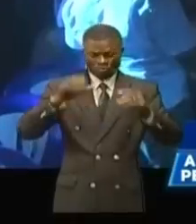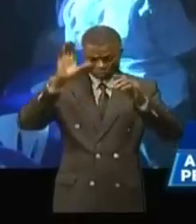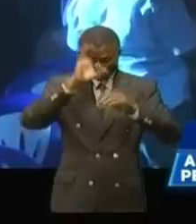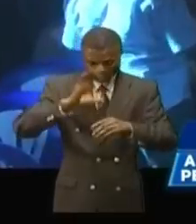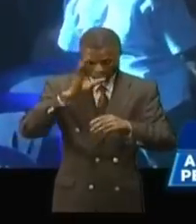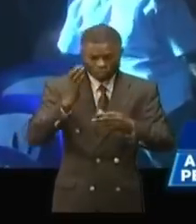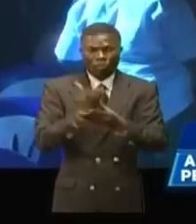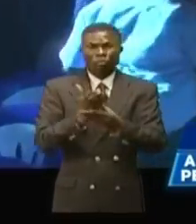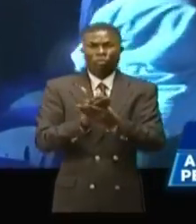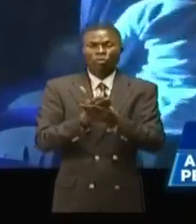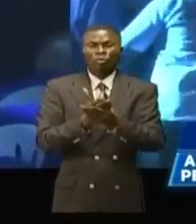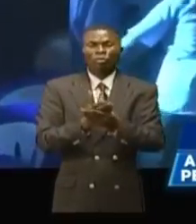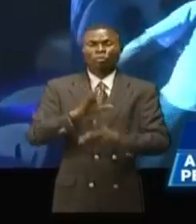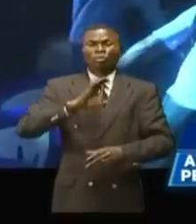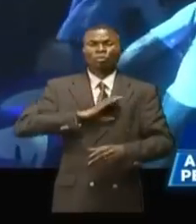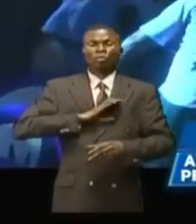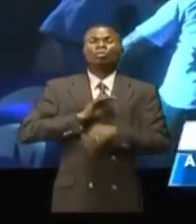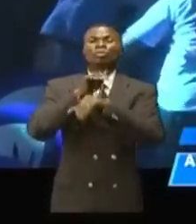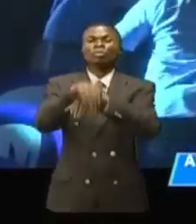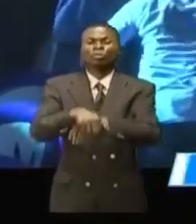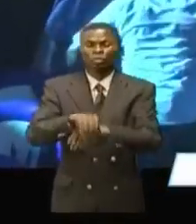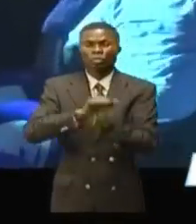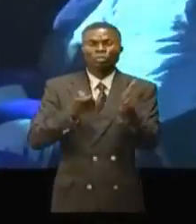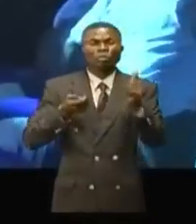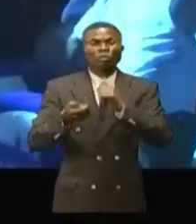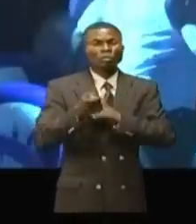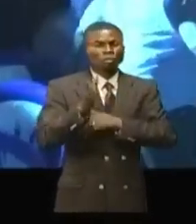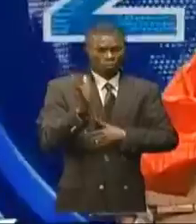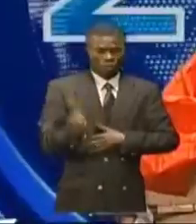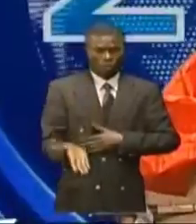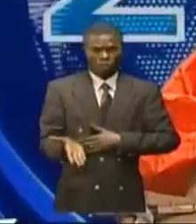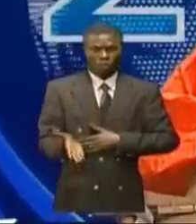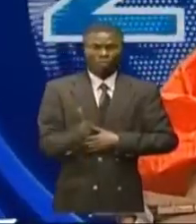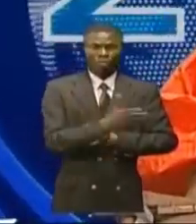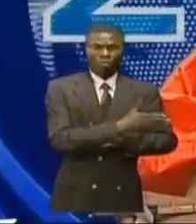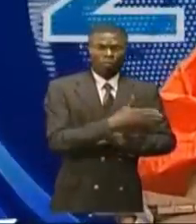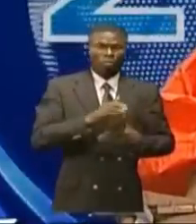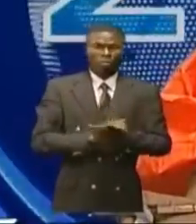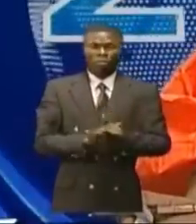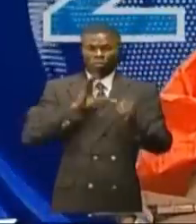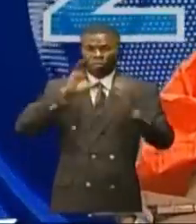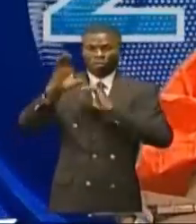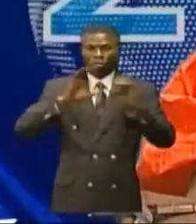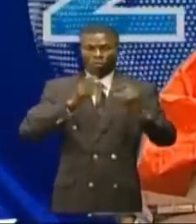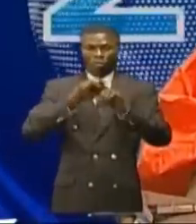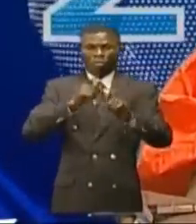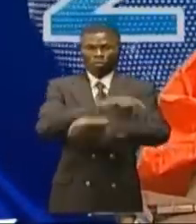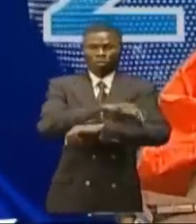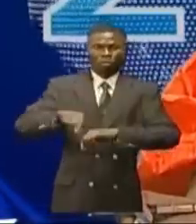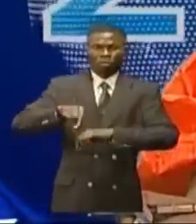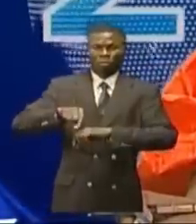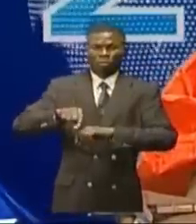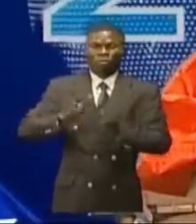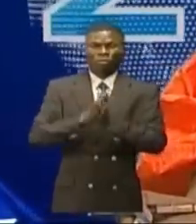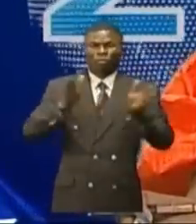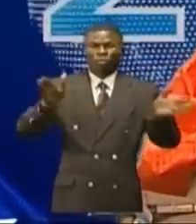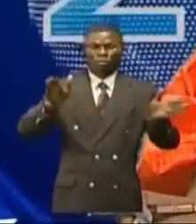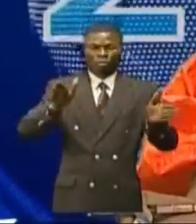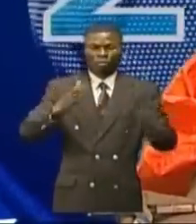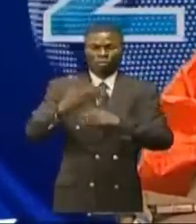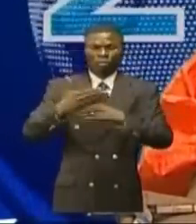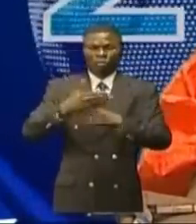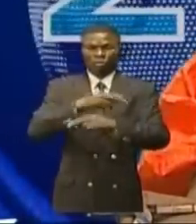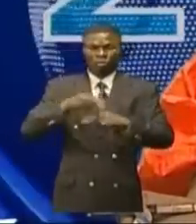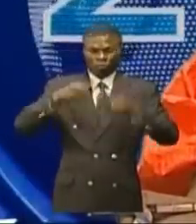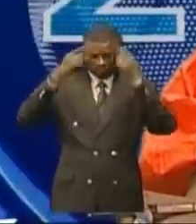dossiers des policiers impliqués dans cette affaire. Et ce communiqué du parquet général près la Cour